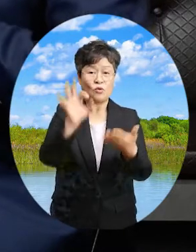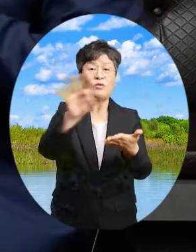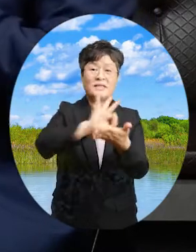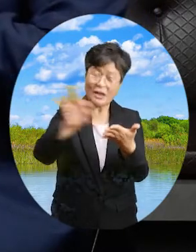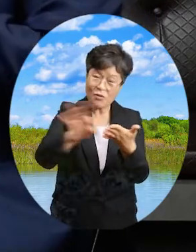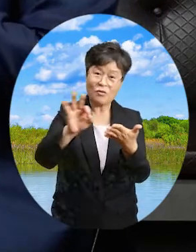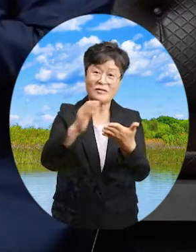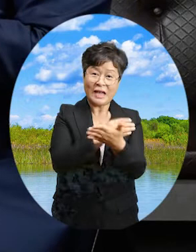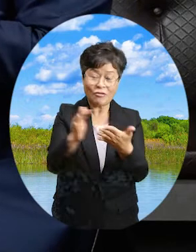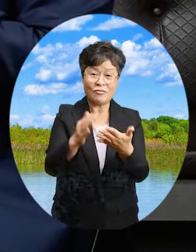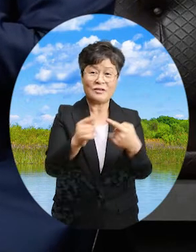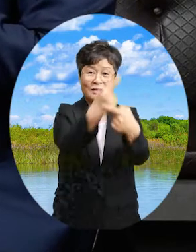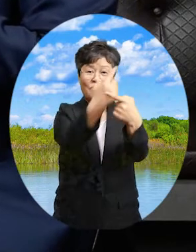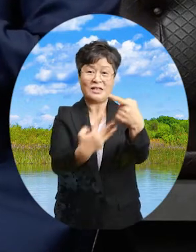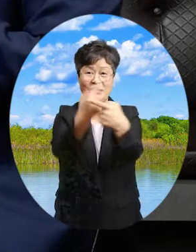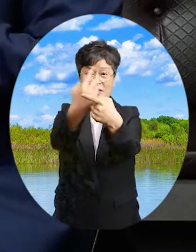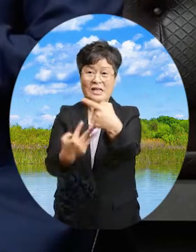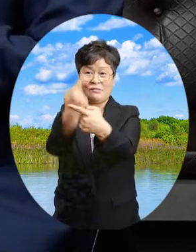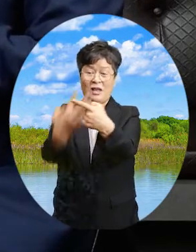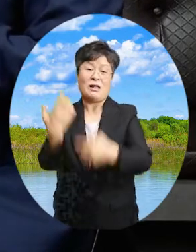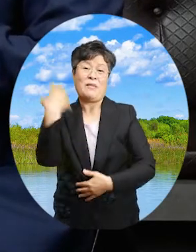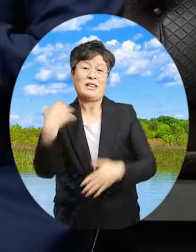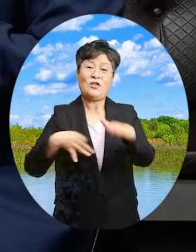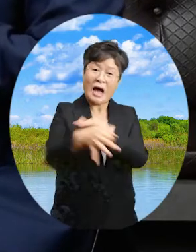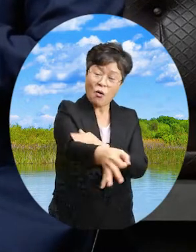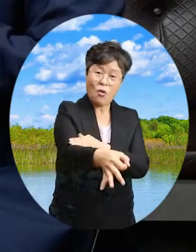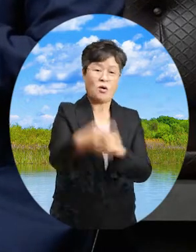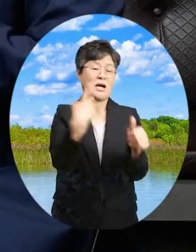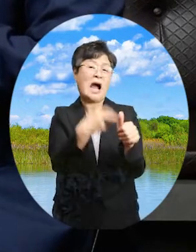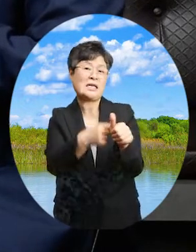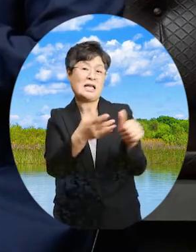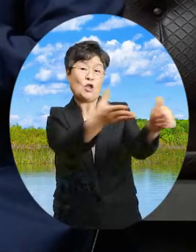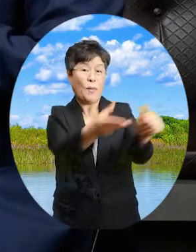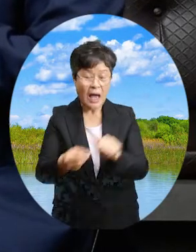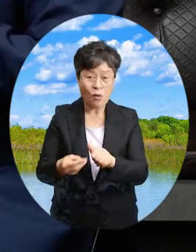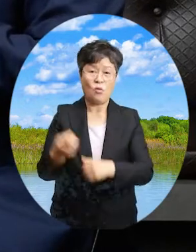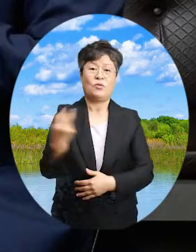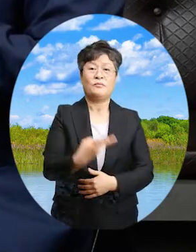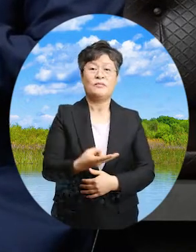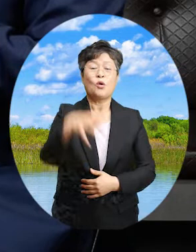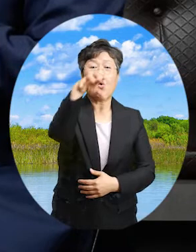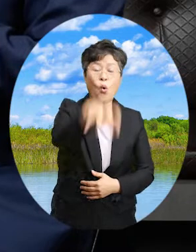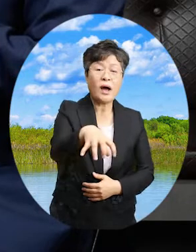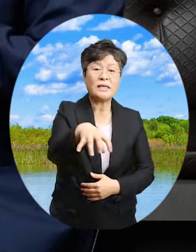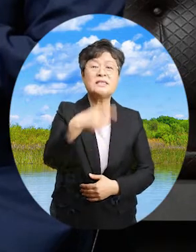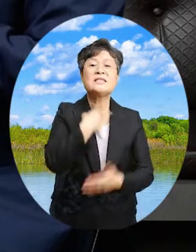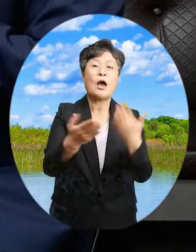생겨날 가능성이 매우 높다. 그런 생각이 들고 그분들이 광교호수공원이라든지 그쪽 지역의